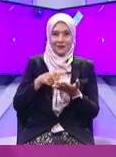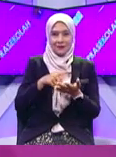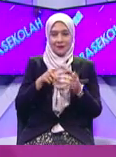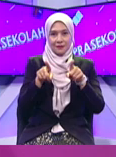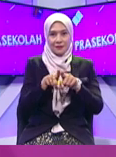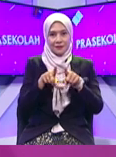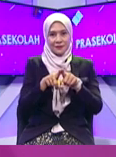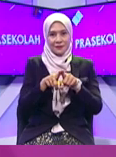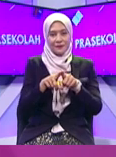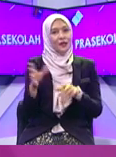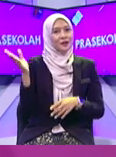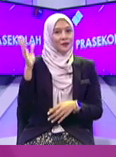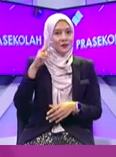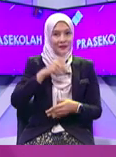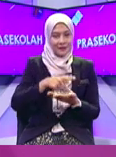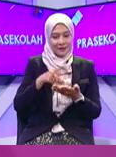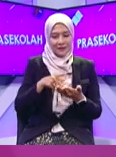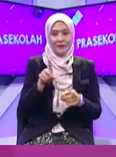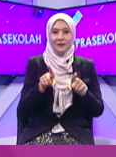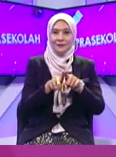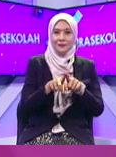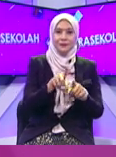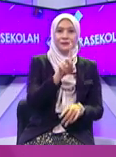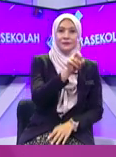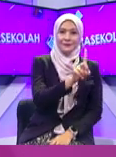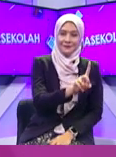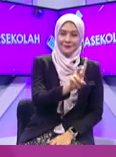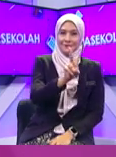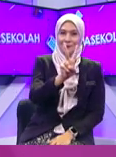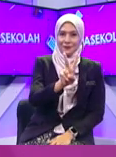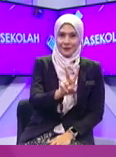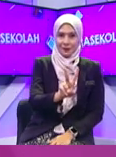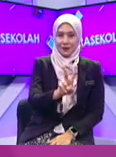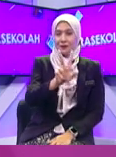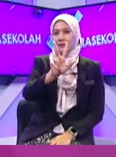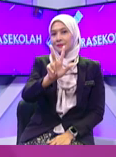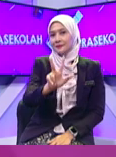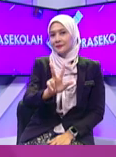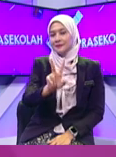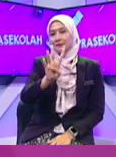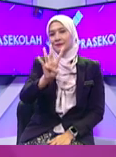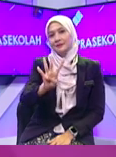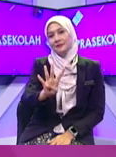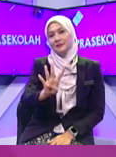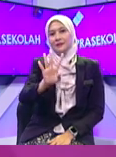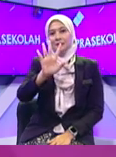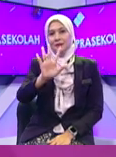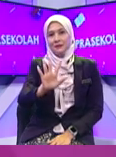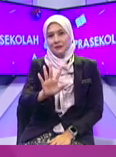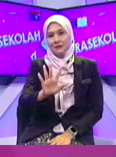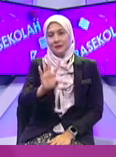kawan-kawan satu dua tiga empat lima